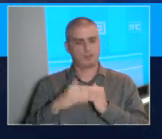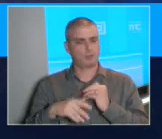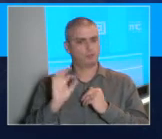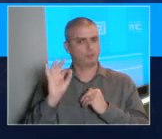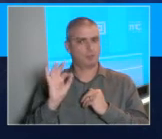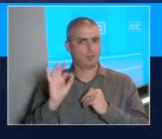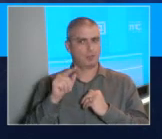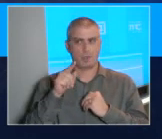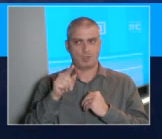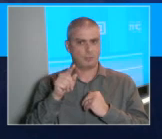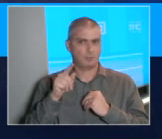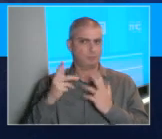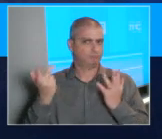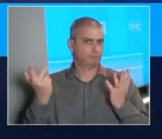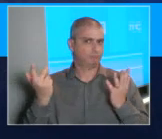שלך. אתה